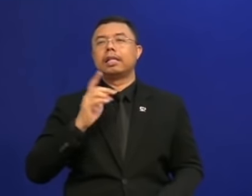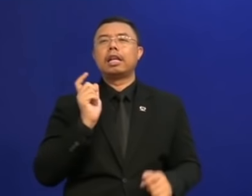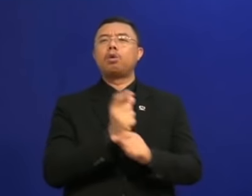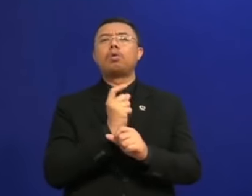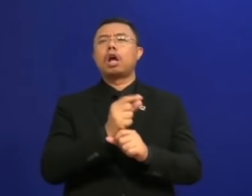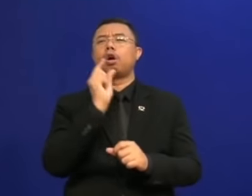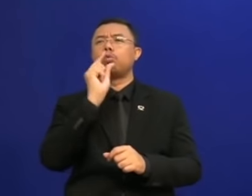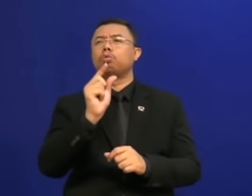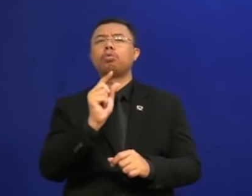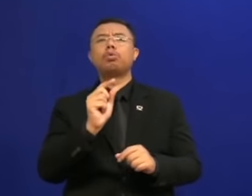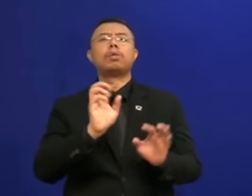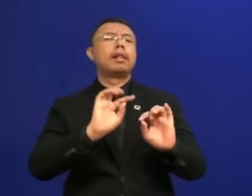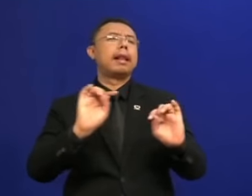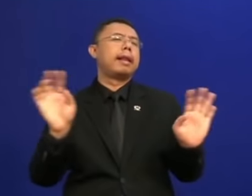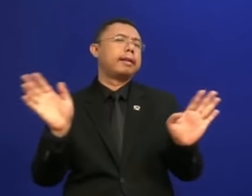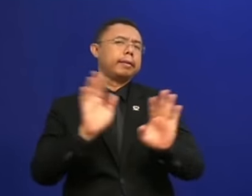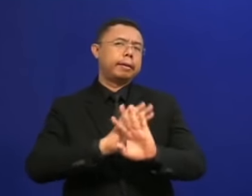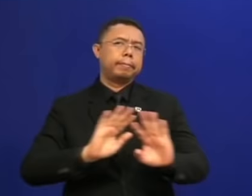gunakan untuk